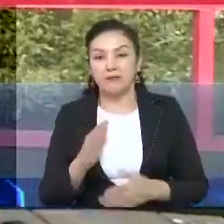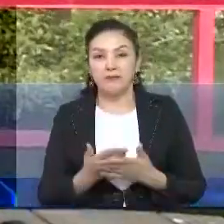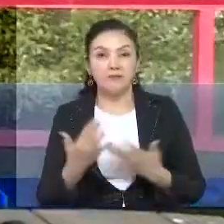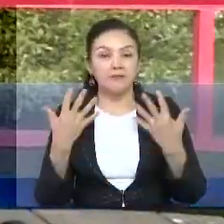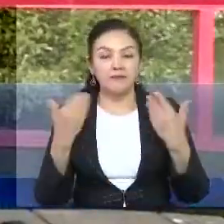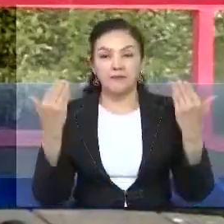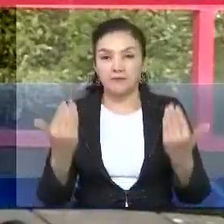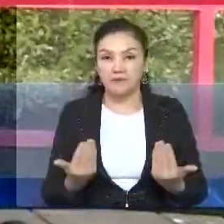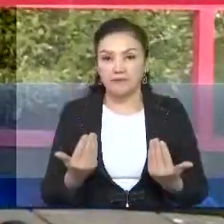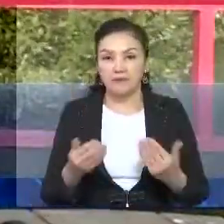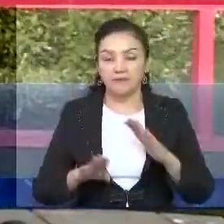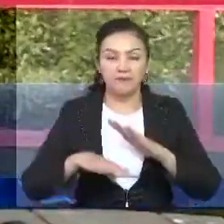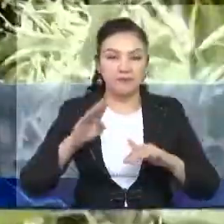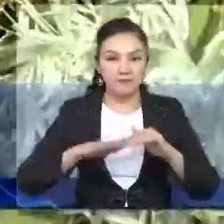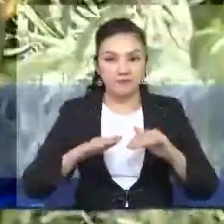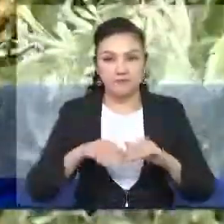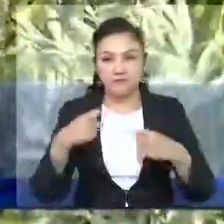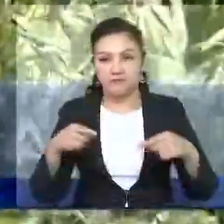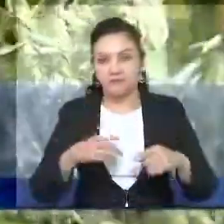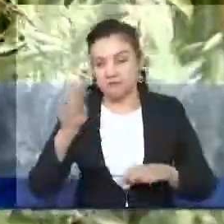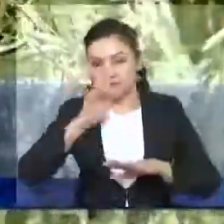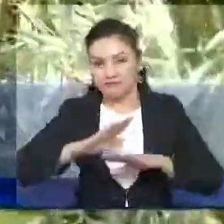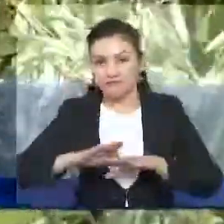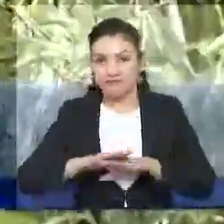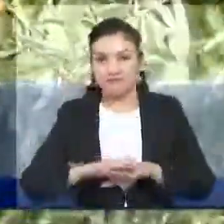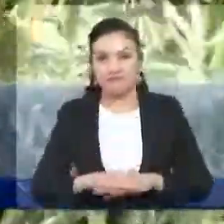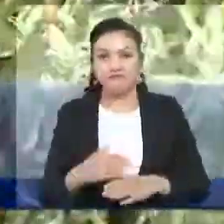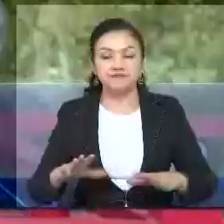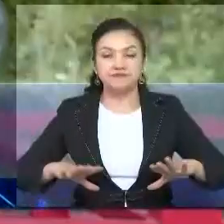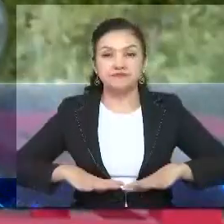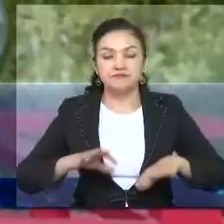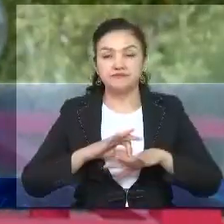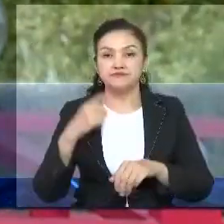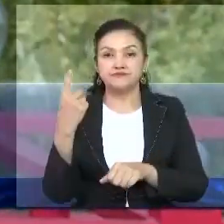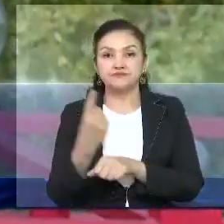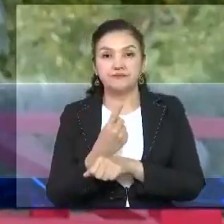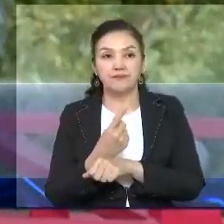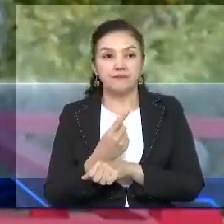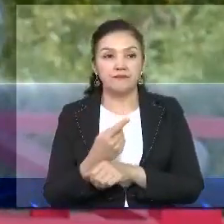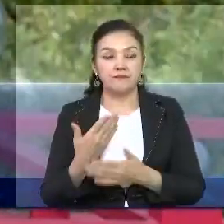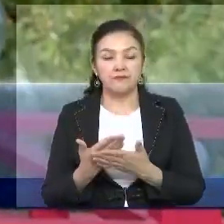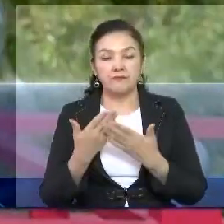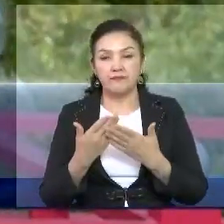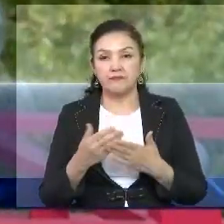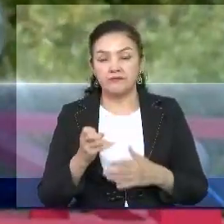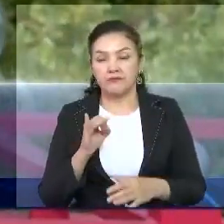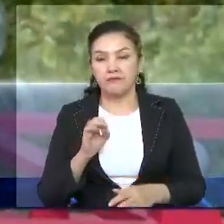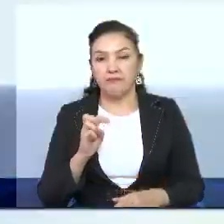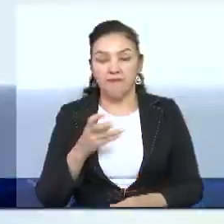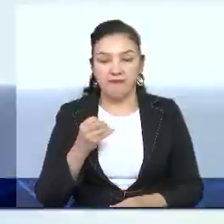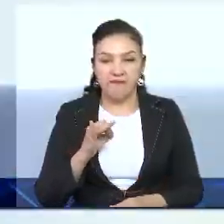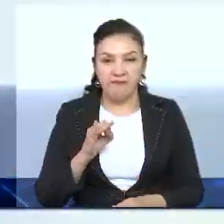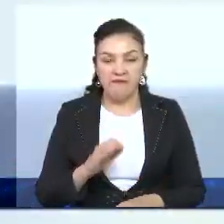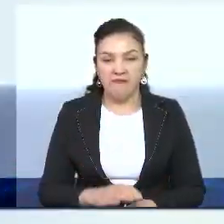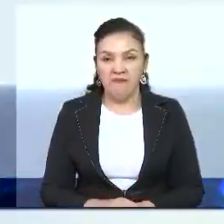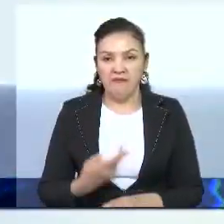который сегодня уже практикуется в других странах. Ну, в коневодстве единственная порода, которая выведена путем внутрипородной